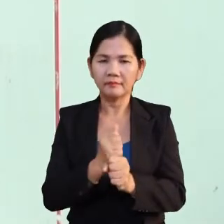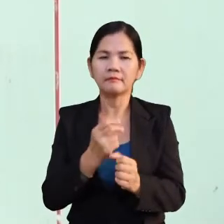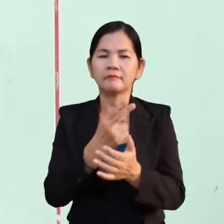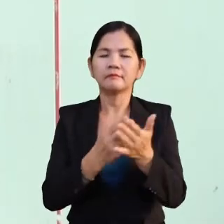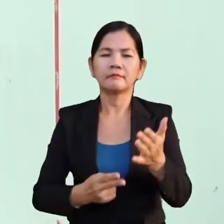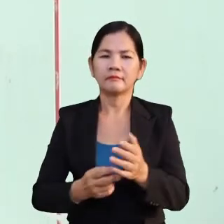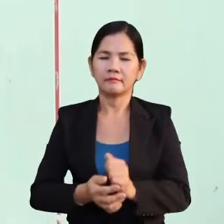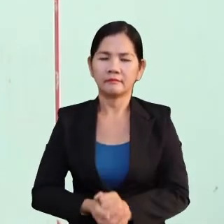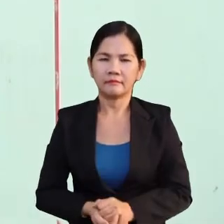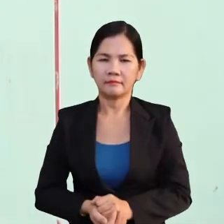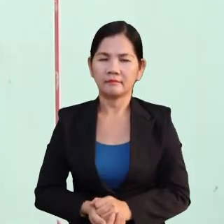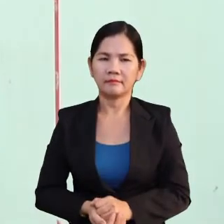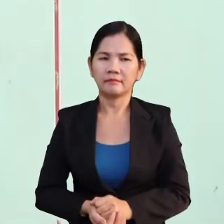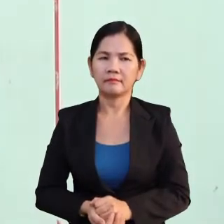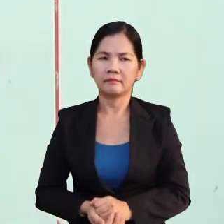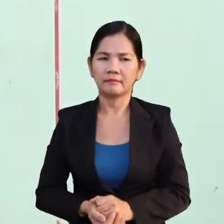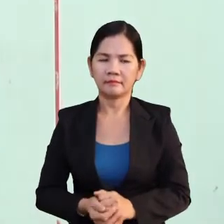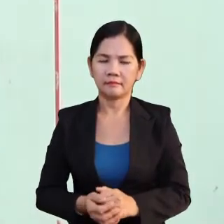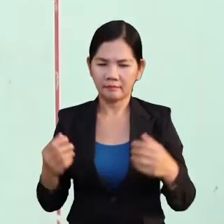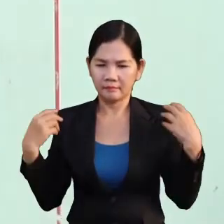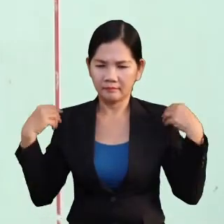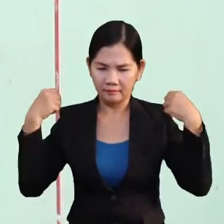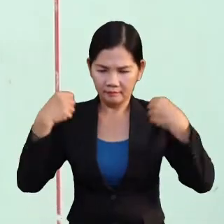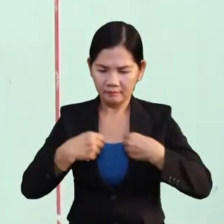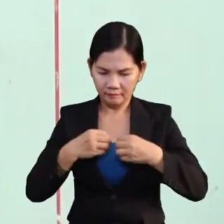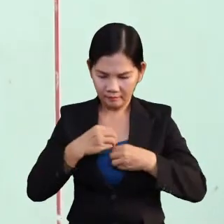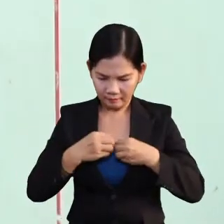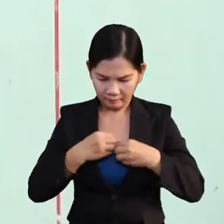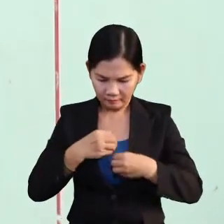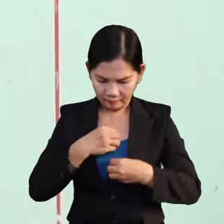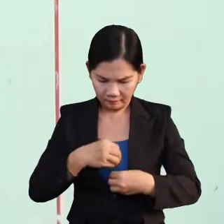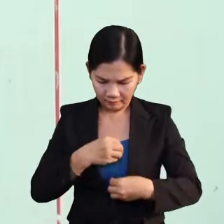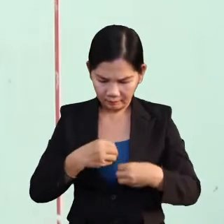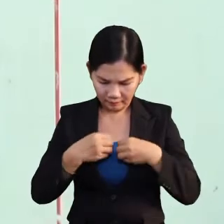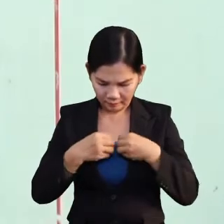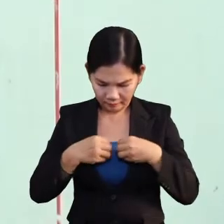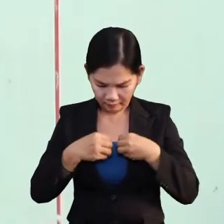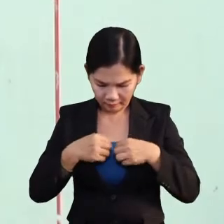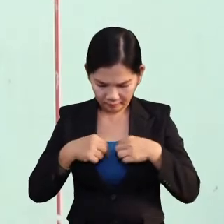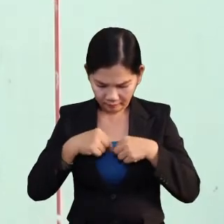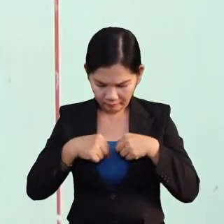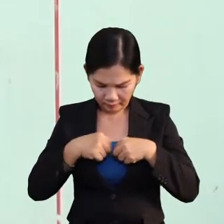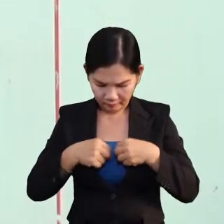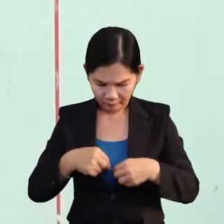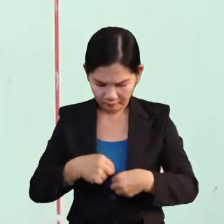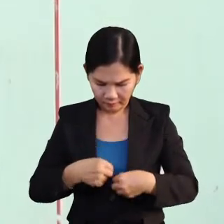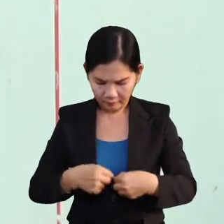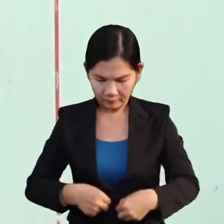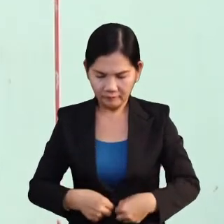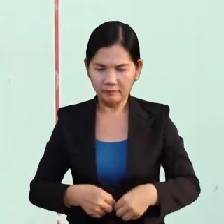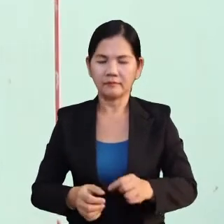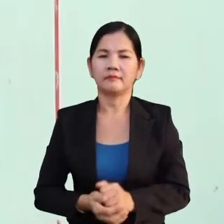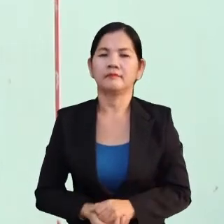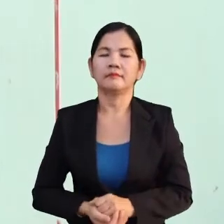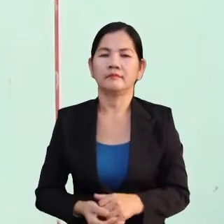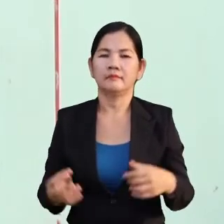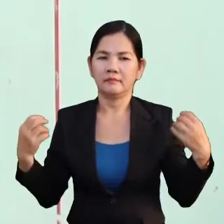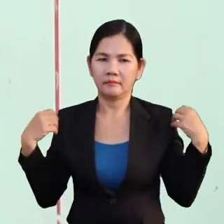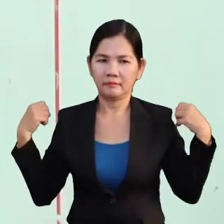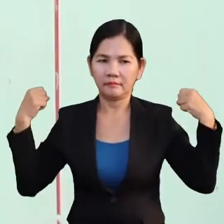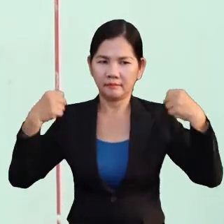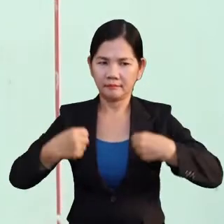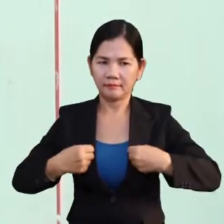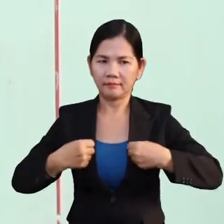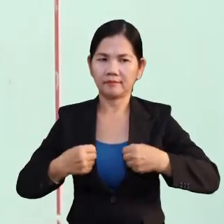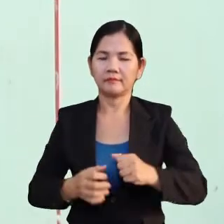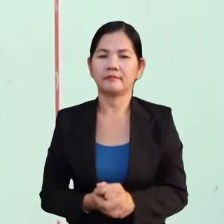ចាគាត់កំពុងពាក់អាវហើយកូនគិតមើលតើកូនសិស្សចាគាត់យើងកូនមើលវាយ៉ាងម៉េច